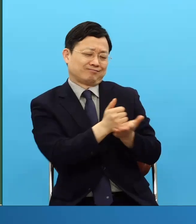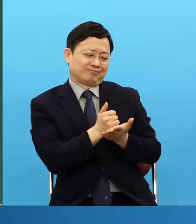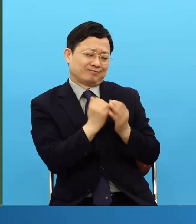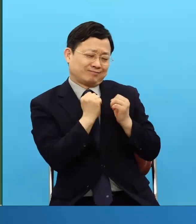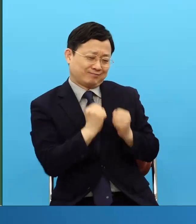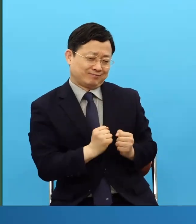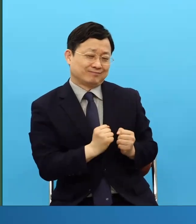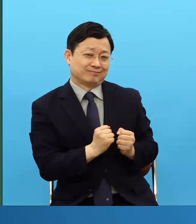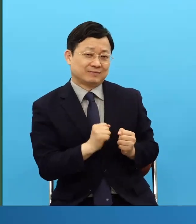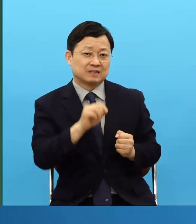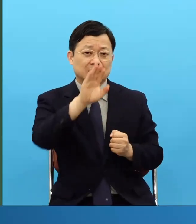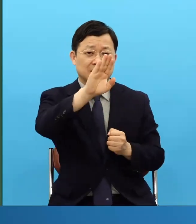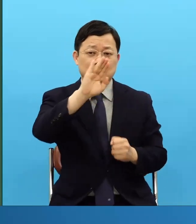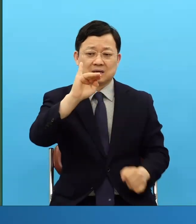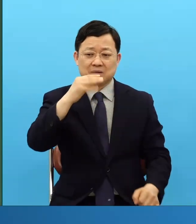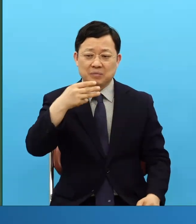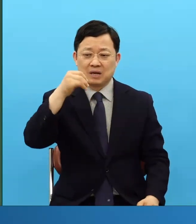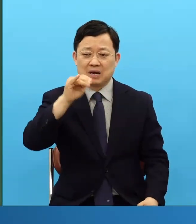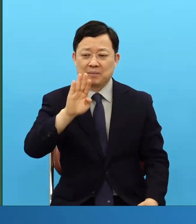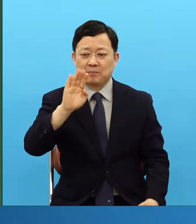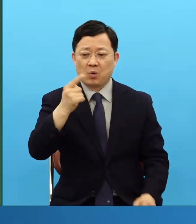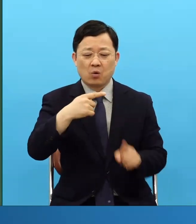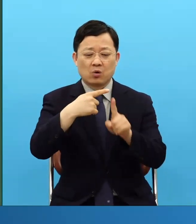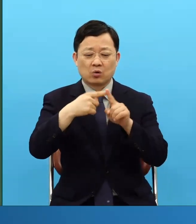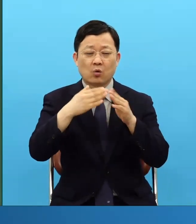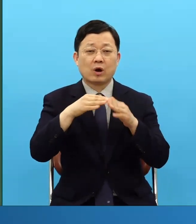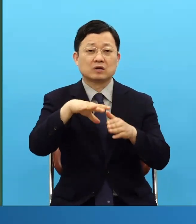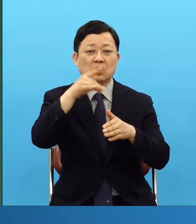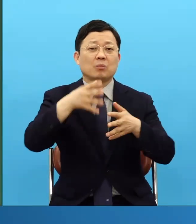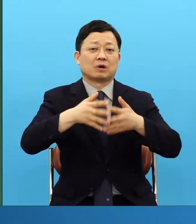이게 빌립보 교회의 시작입니다. That was the start of the church in Philippi.